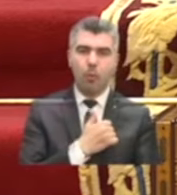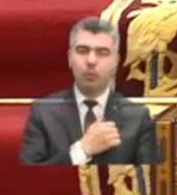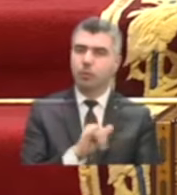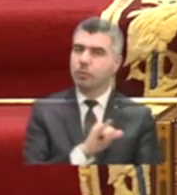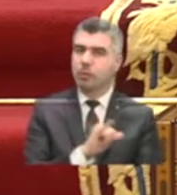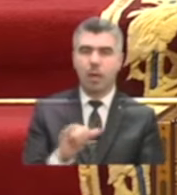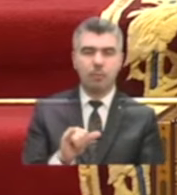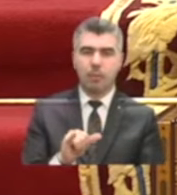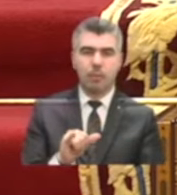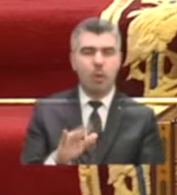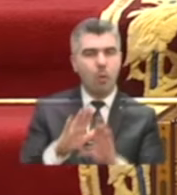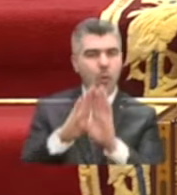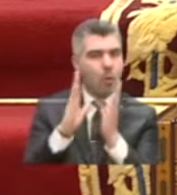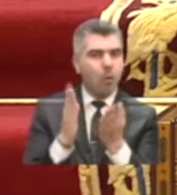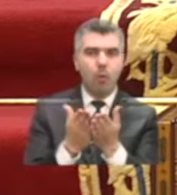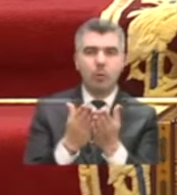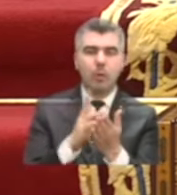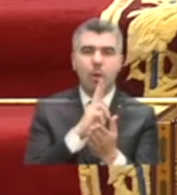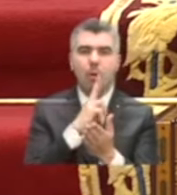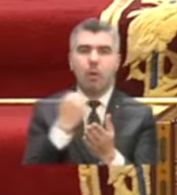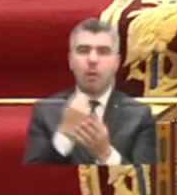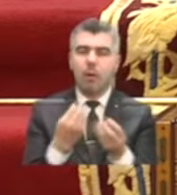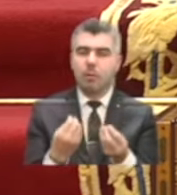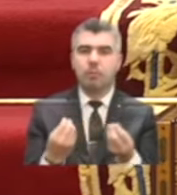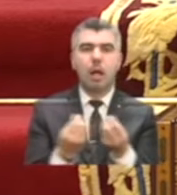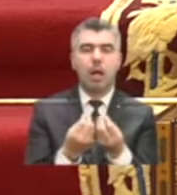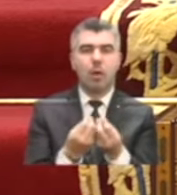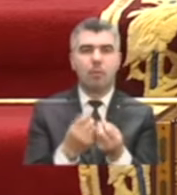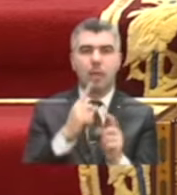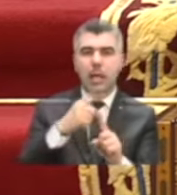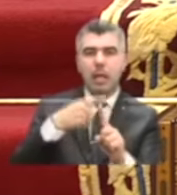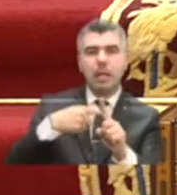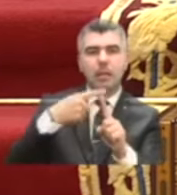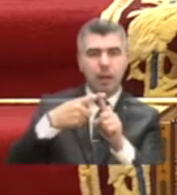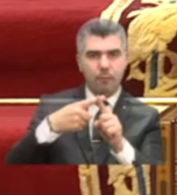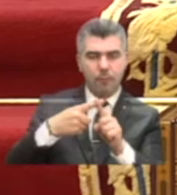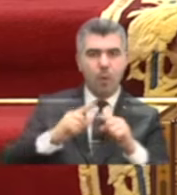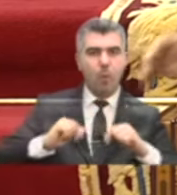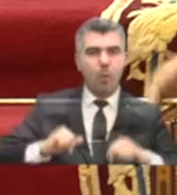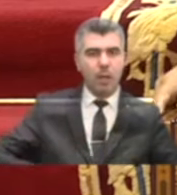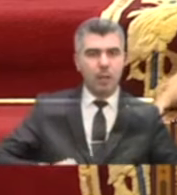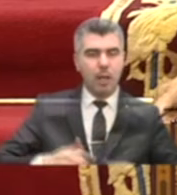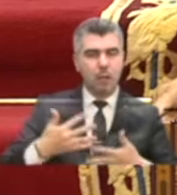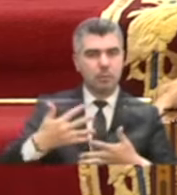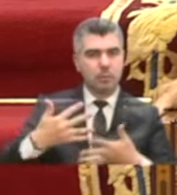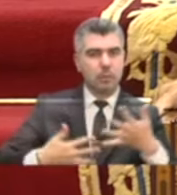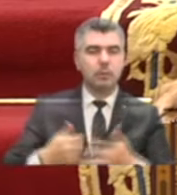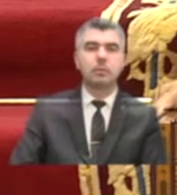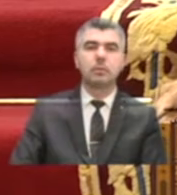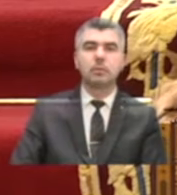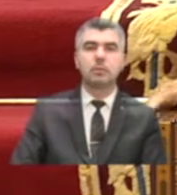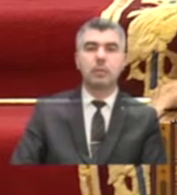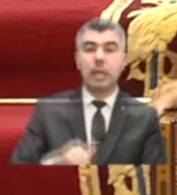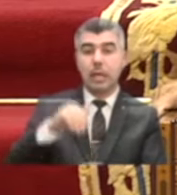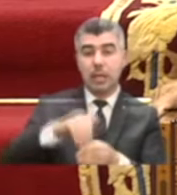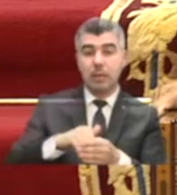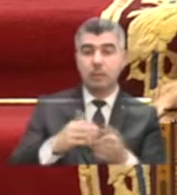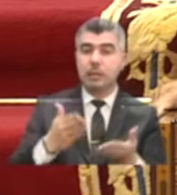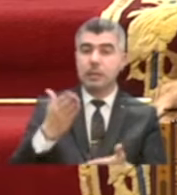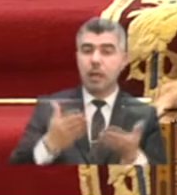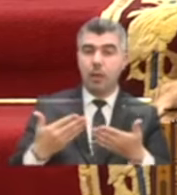افقيه كدعم جميع القطاعات الحكوميه اضافه الى مجموعه المؤسسات ديال الدوله. اليوم سيد الوزير حنا فريق استقلالي